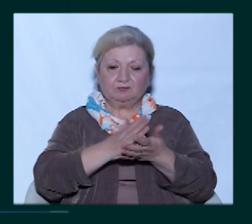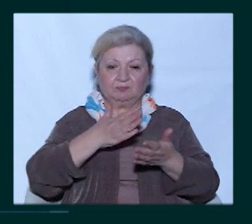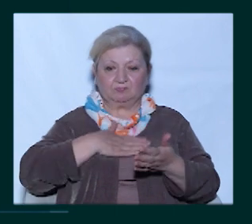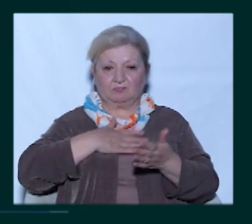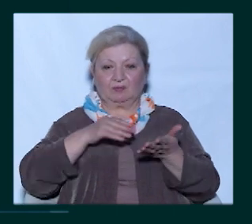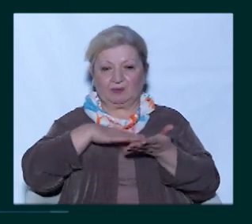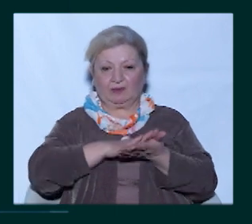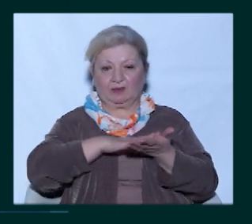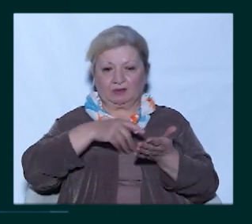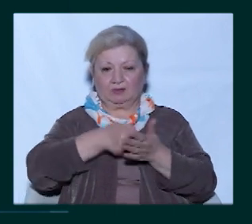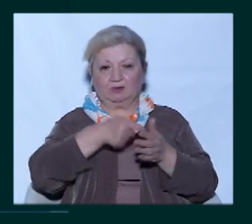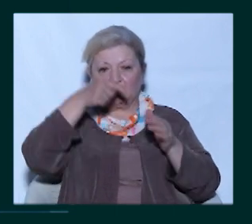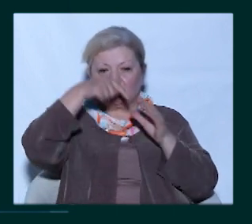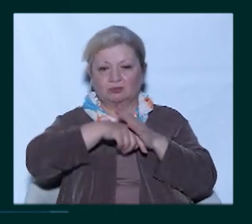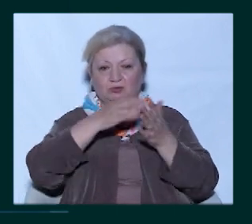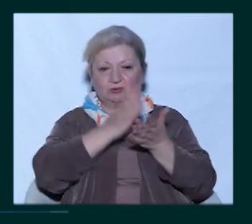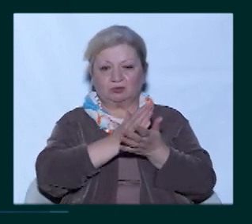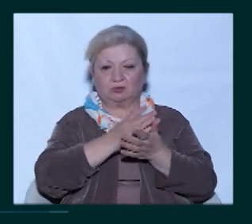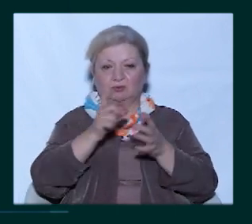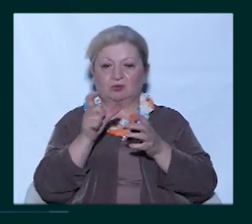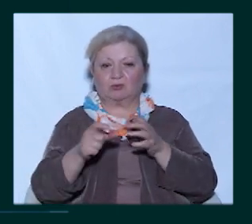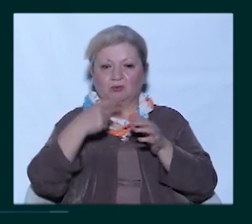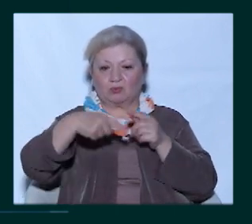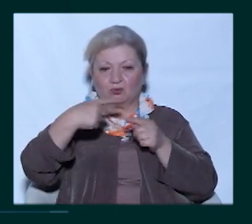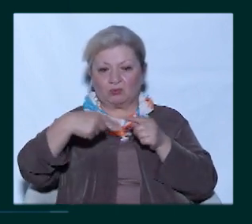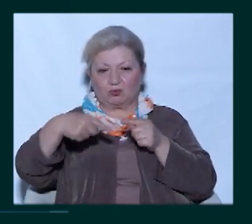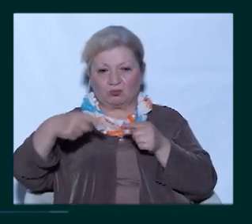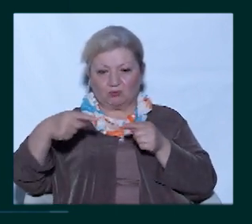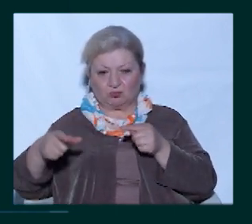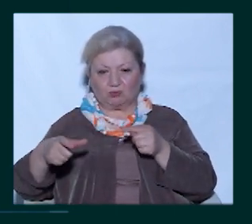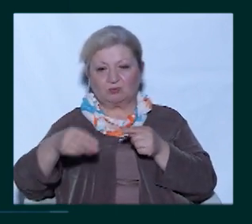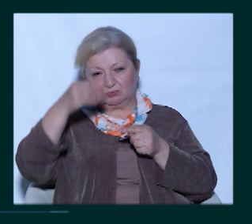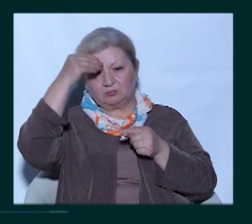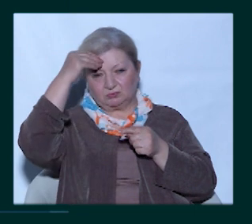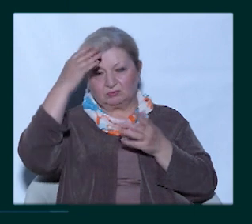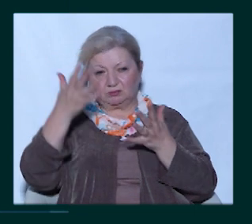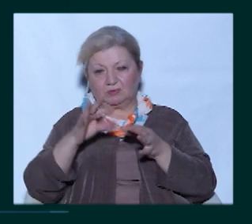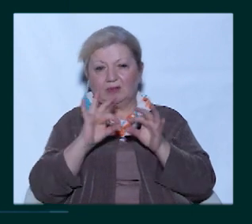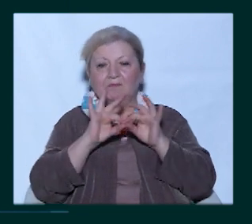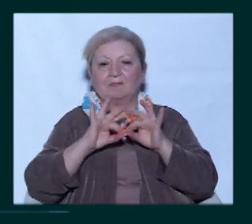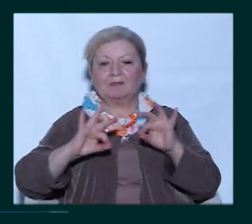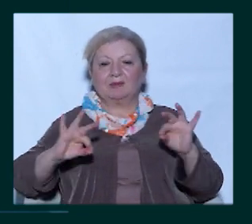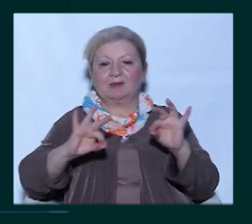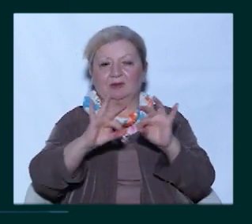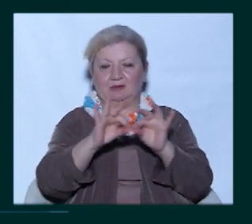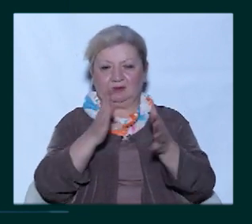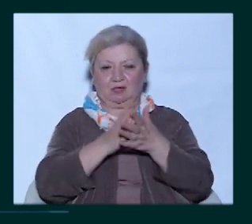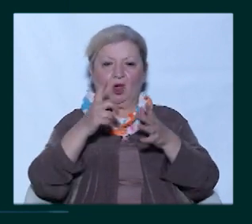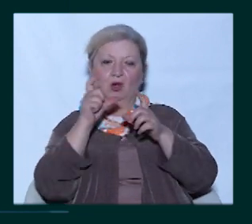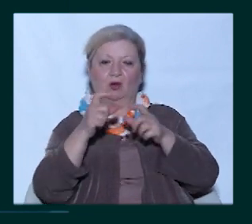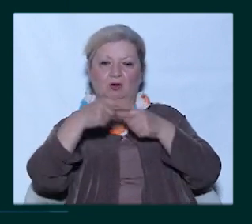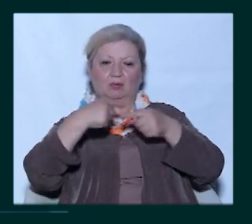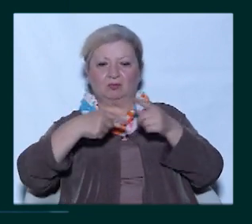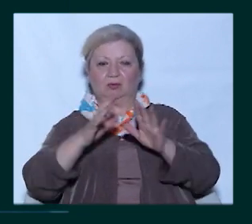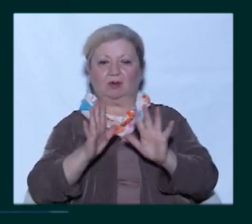ეს არის ჩვენი ბარათი. როგორ არის მოწყობილი? ბარათში არის კოჭა დახვეული, წარმოიდგინეთ, ოღონდ ფტყლად არის ეს